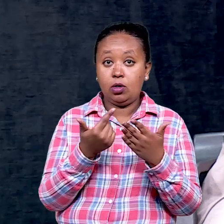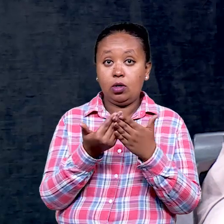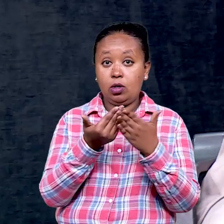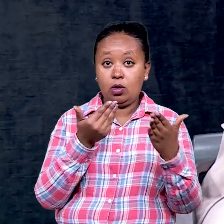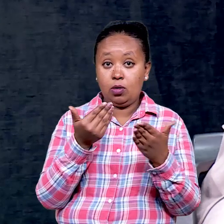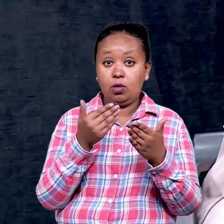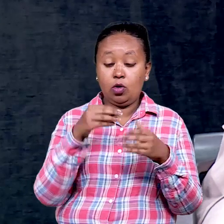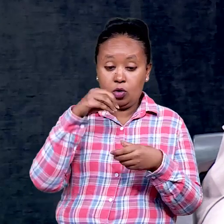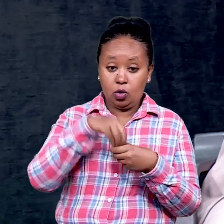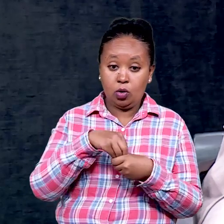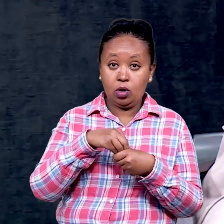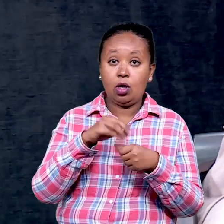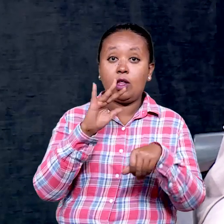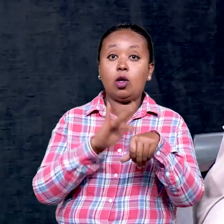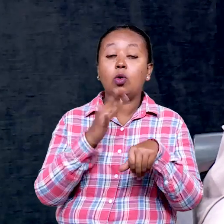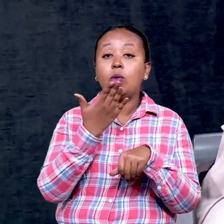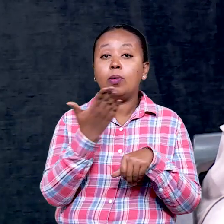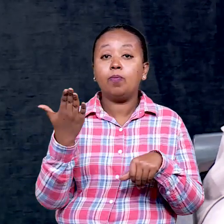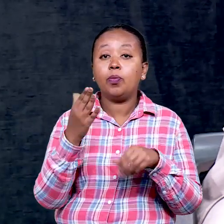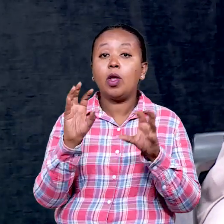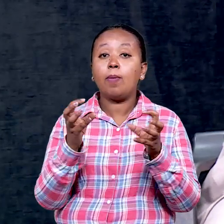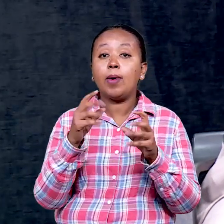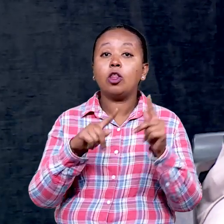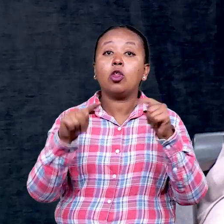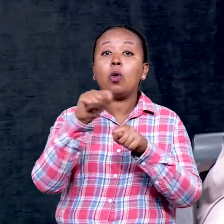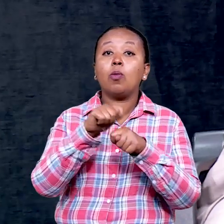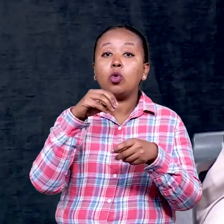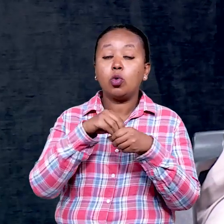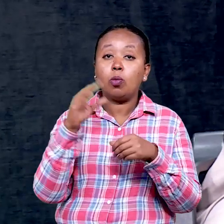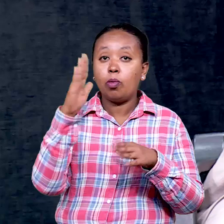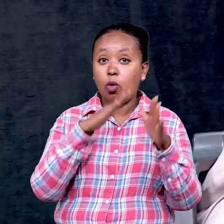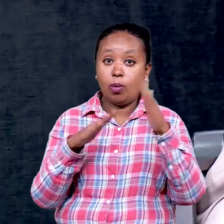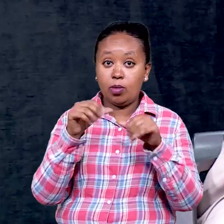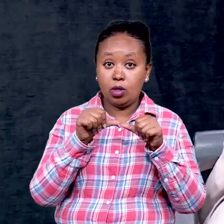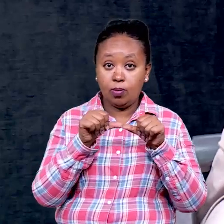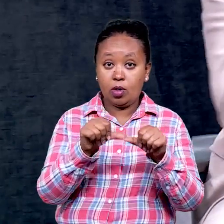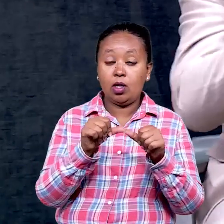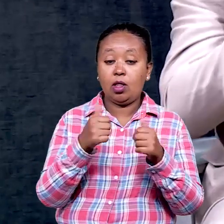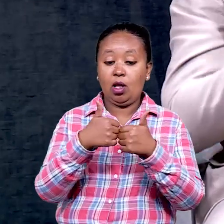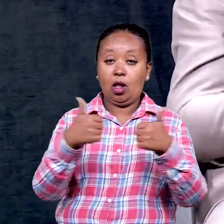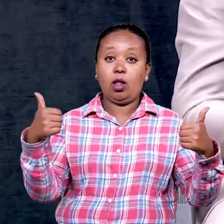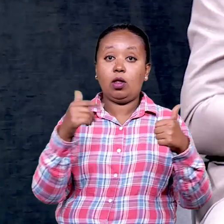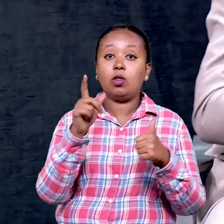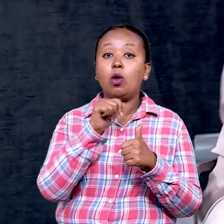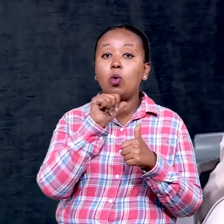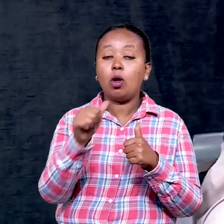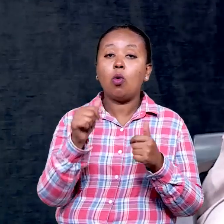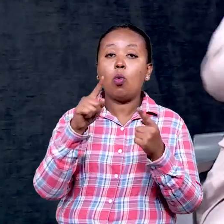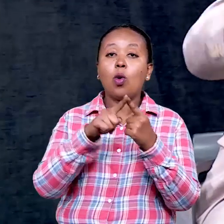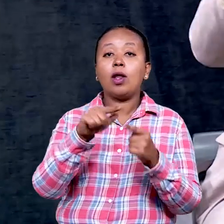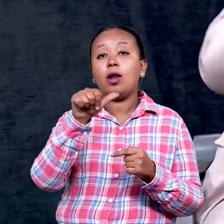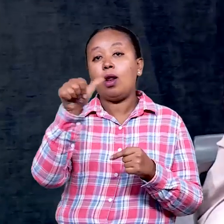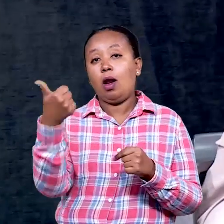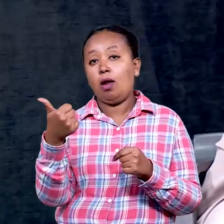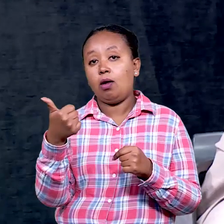እዚህ ቅድም ኤክስተርናል እንትን የጠቀስኩልሽ እንትን የሚዲያው ተቋም ውስጥ ፕሮብሌሙ ስለሚቀጥል የተነጣጠለ ስላልሆነ